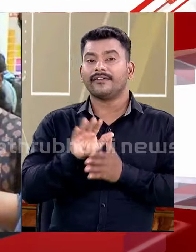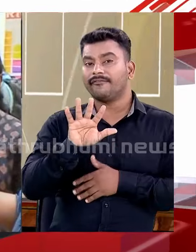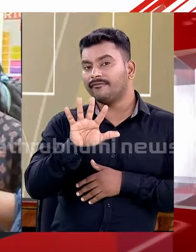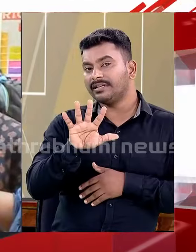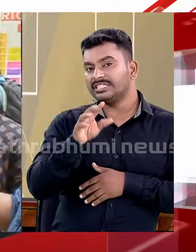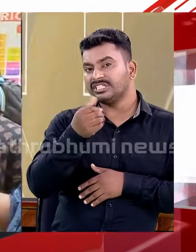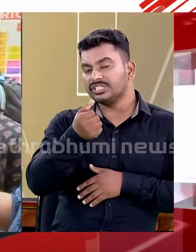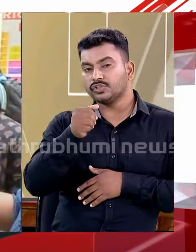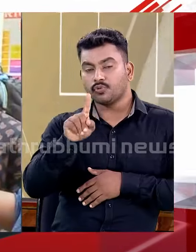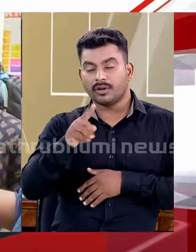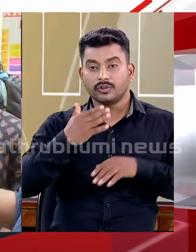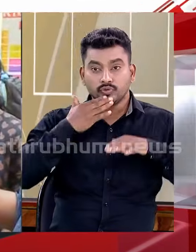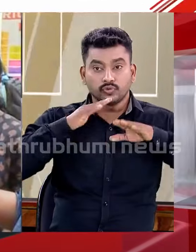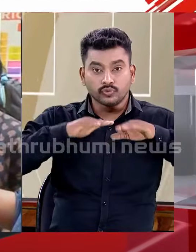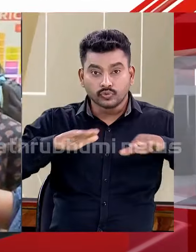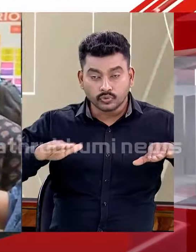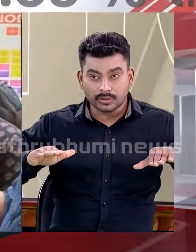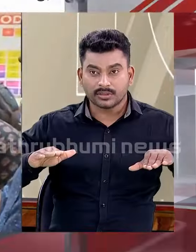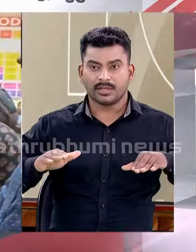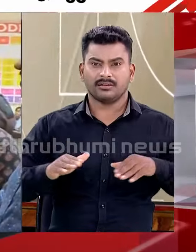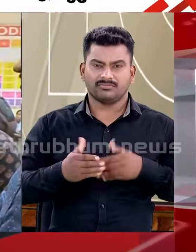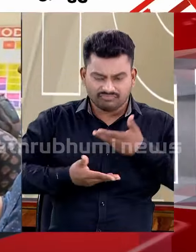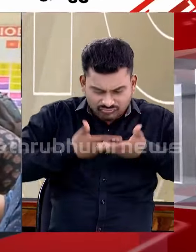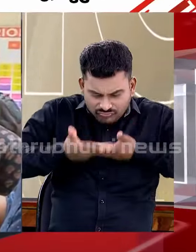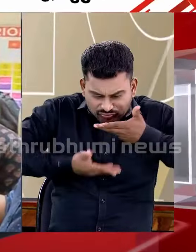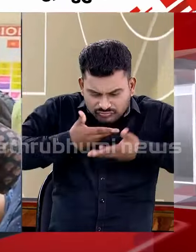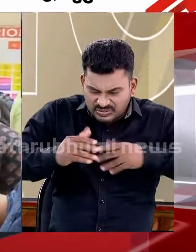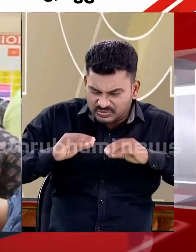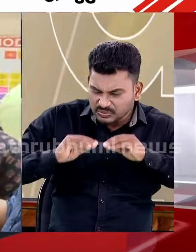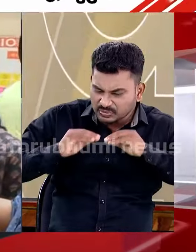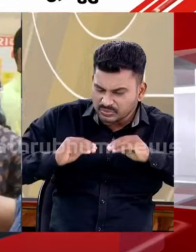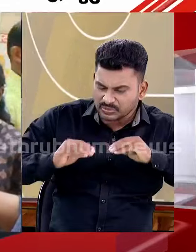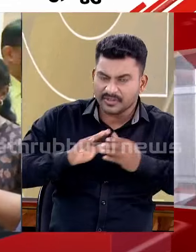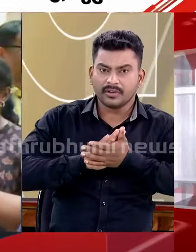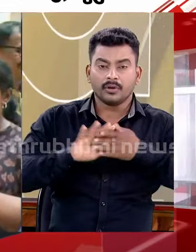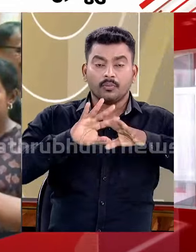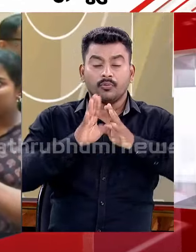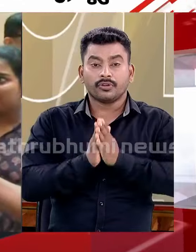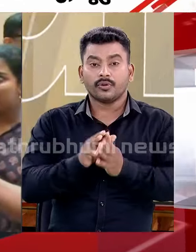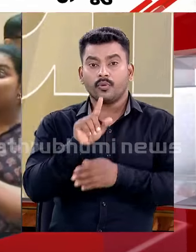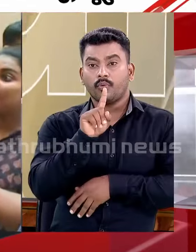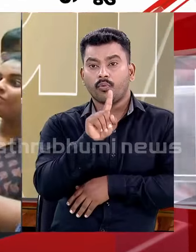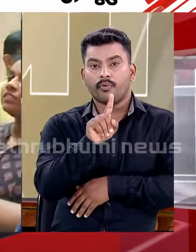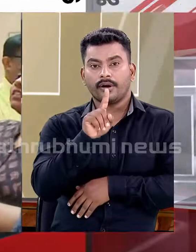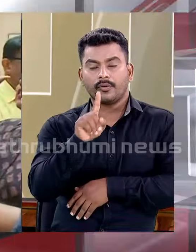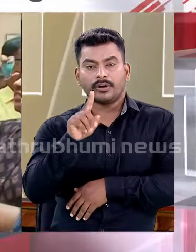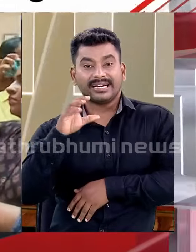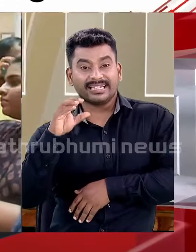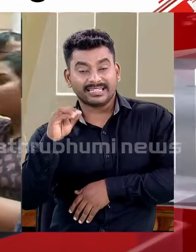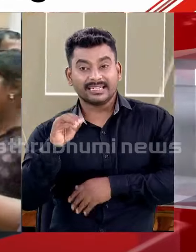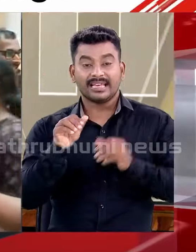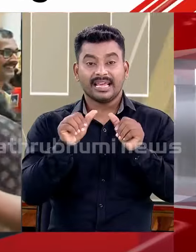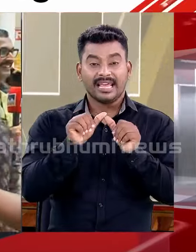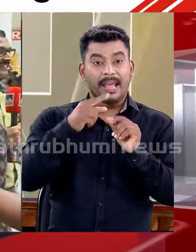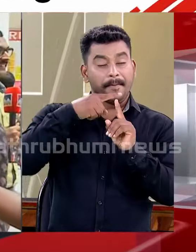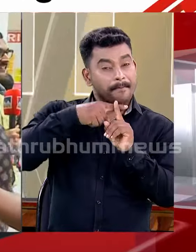എഴുതി. വളരെ ഈ വർഷം വളരെ തീവ്രമായ രീതിയിലുള്ള ഒരു പരിശീലന പരിപാടിയായിരുന്നു. നമുക്ക് ഇതുവരെ അറിഞ്ഞതിൽ 110 കുട്ടികൾക്ക് ഫുൾ എ പ്ലസ് കിട്ടി. മിക്കവാറും